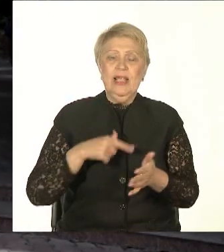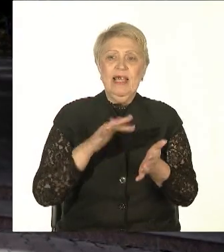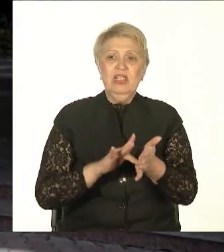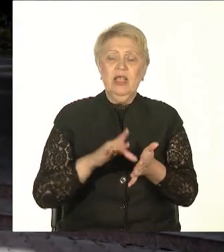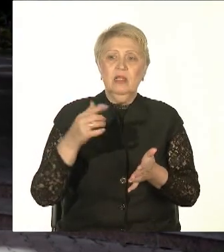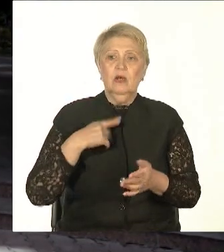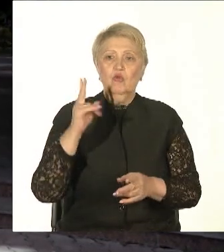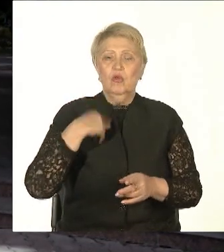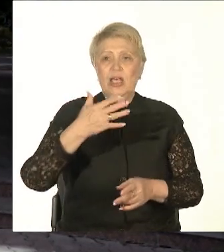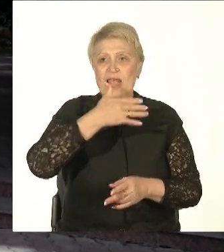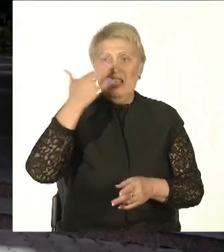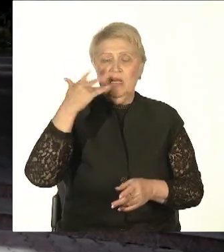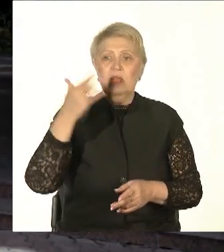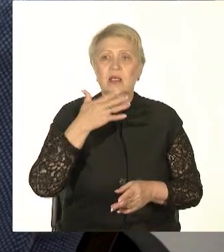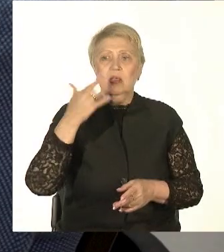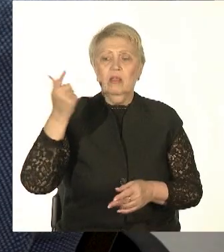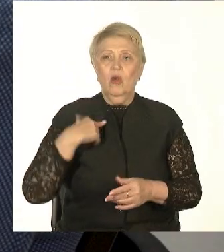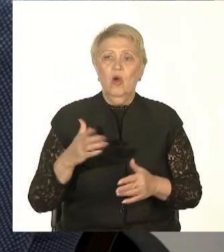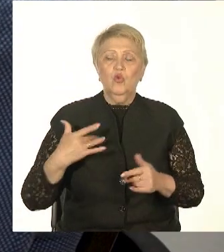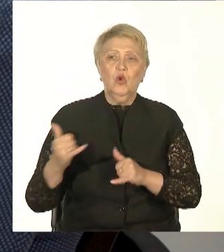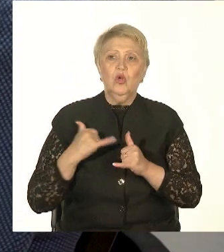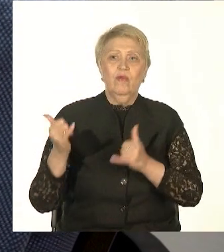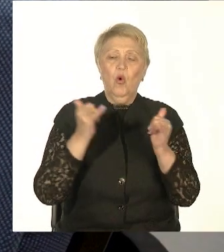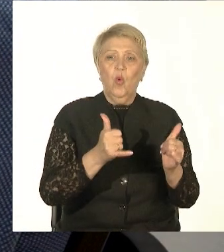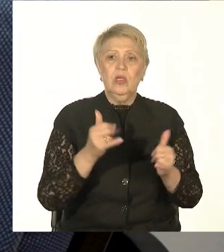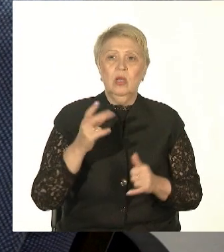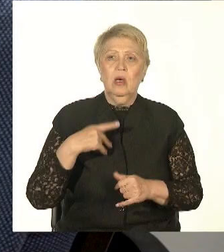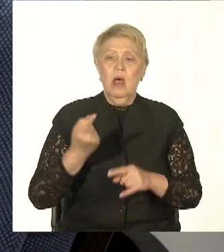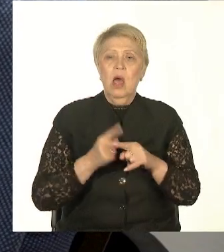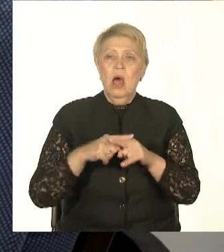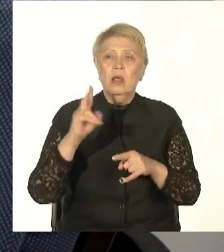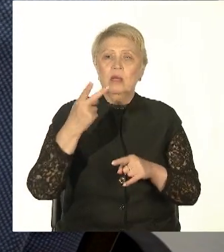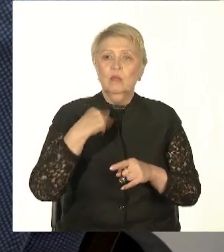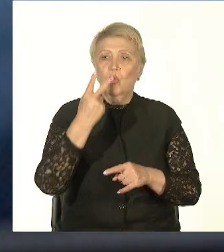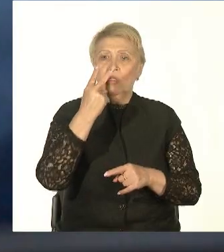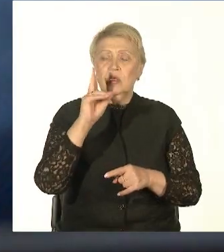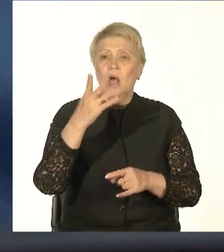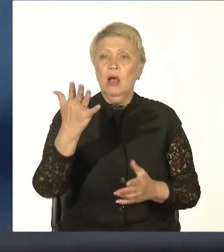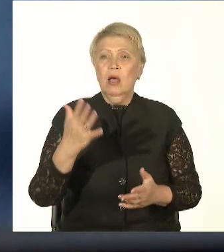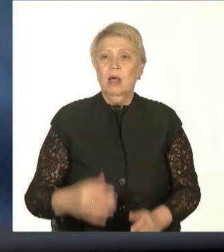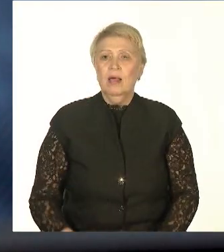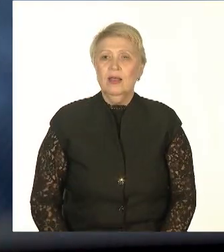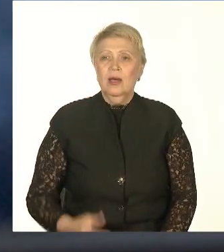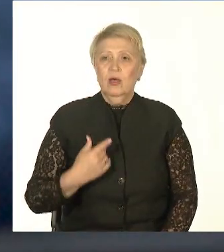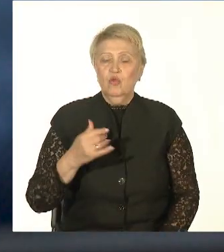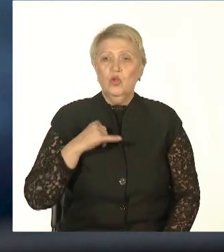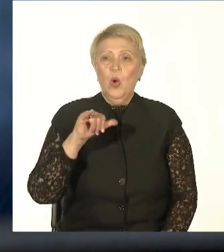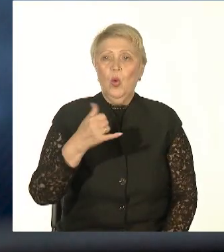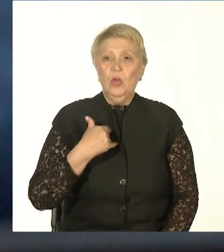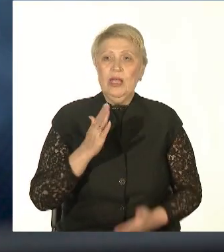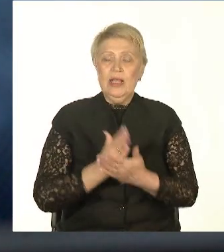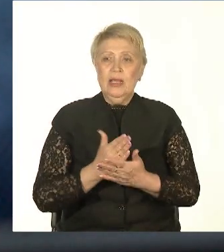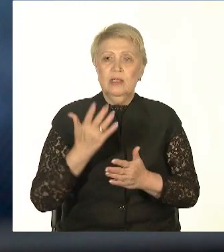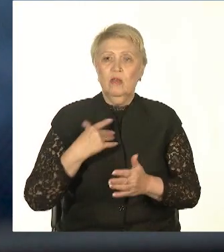гости. А вот эта штука, вот она выглядит, знаете, как нулевой километр. Ну, у нас есть же такая на